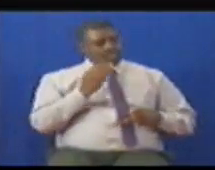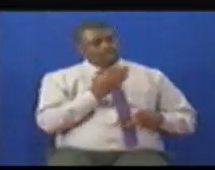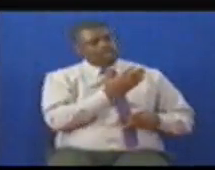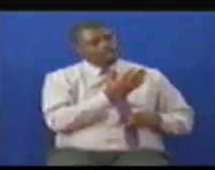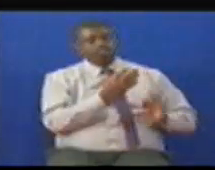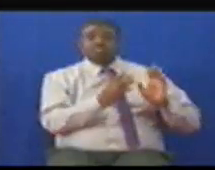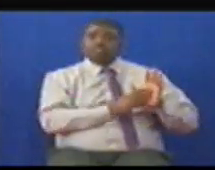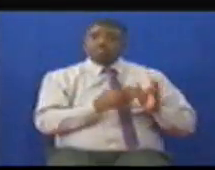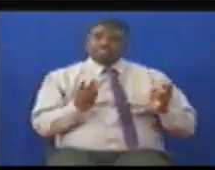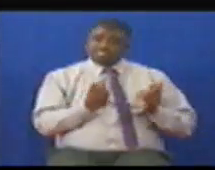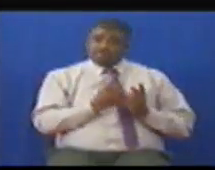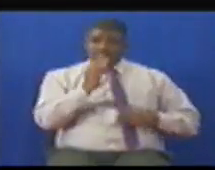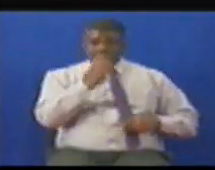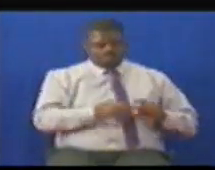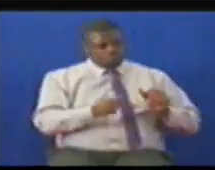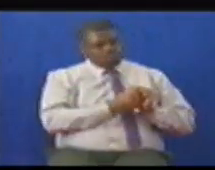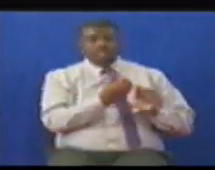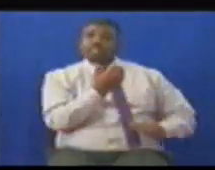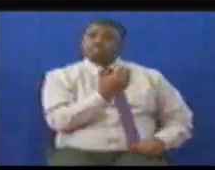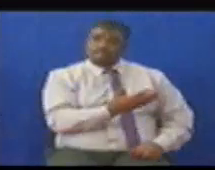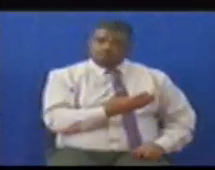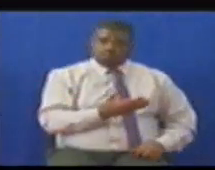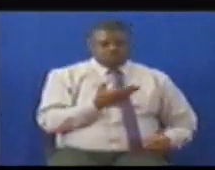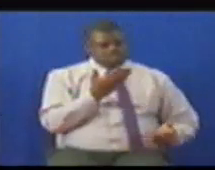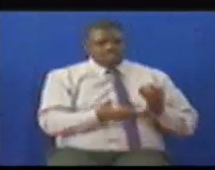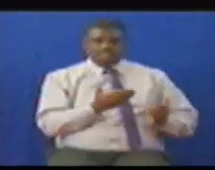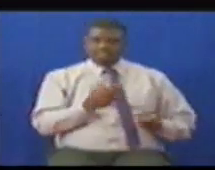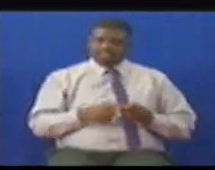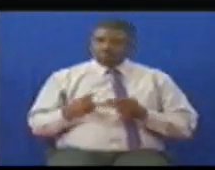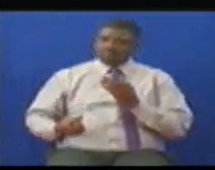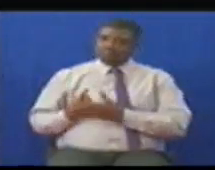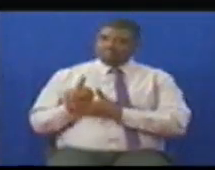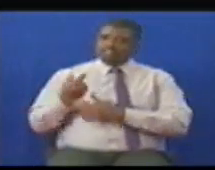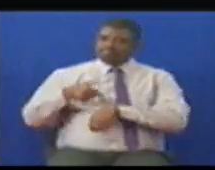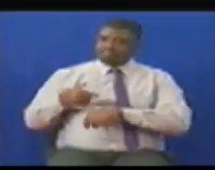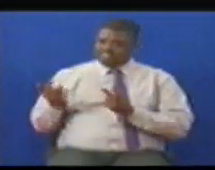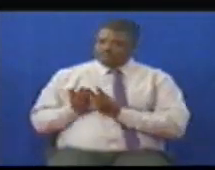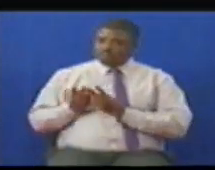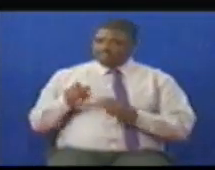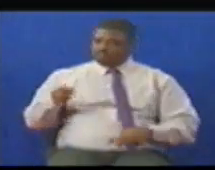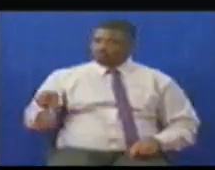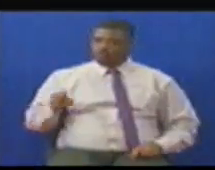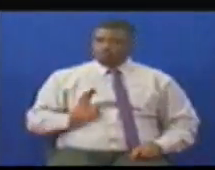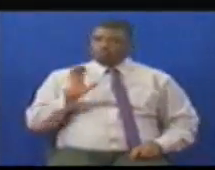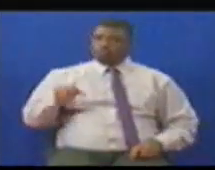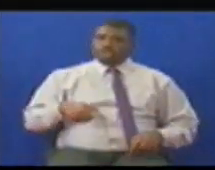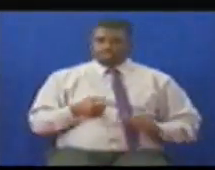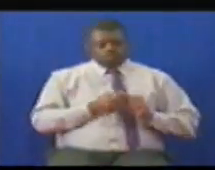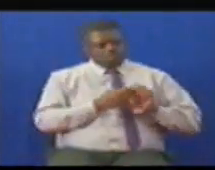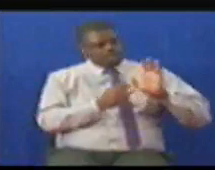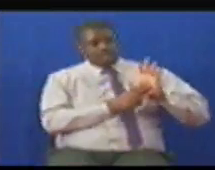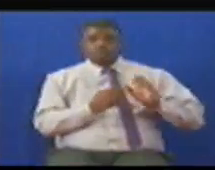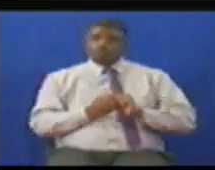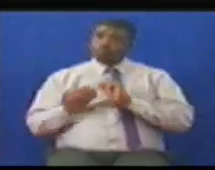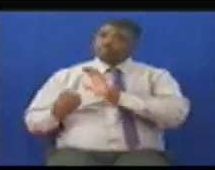sawa na 15.5% ikilinganishwa na kiasi kilichopatikana katika kipindi kama hicho katika mwaka wa fedha 2019